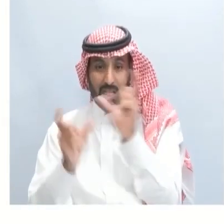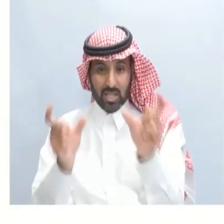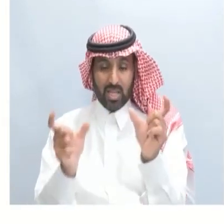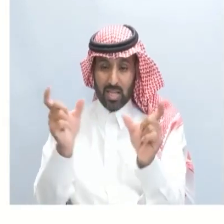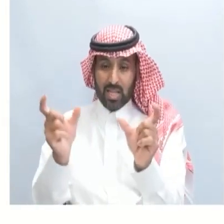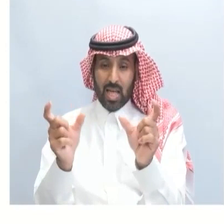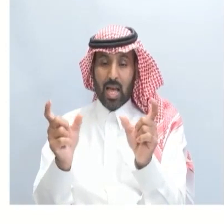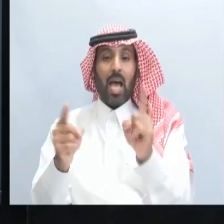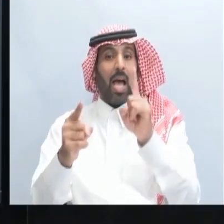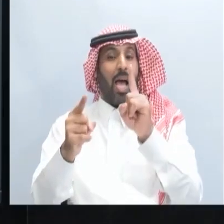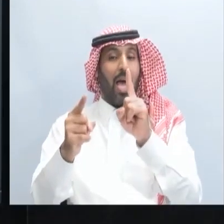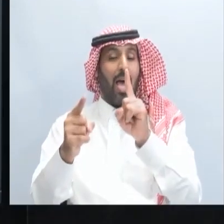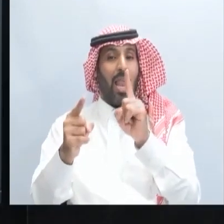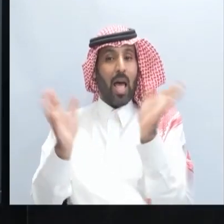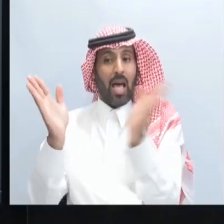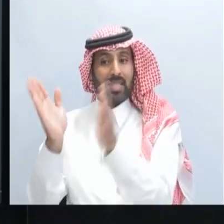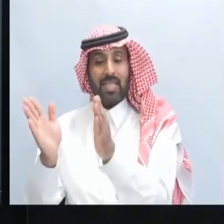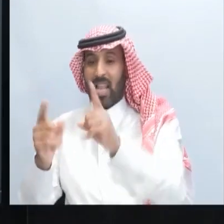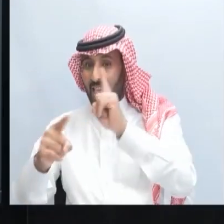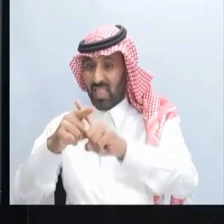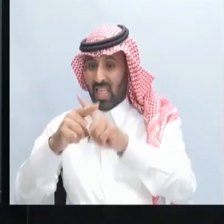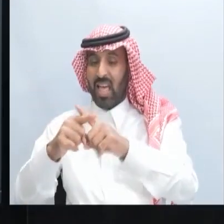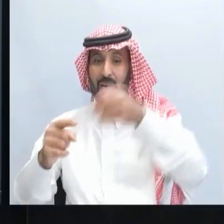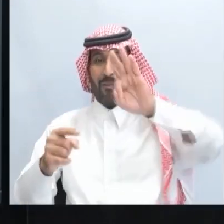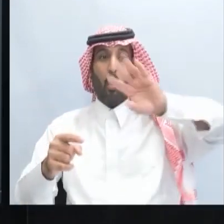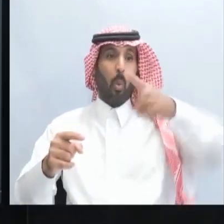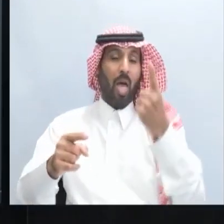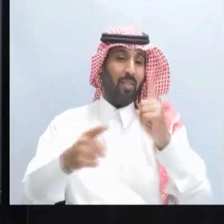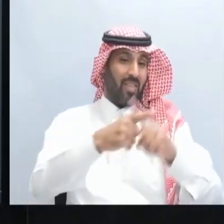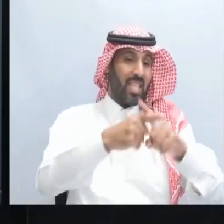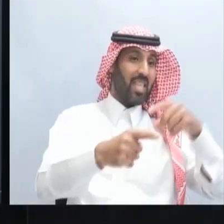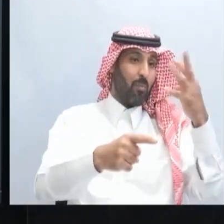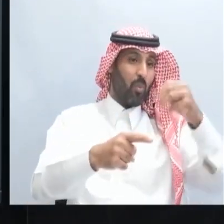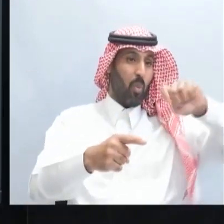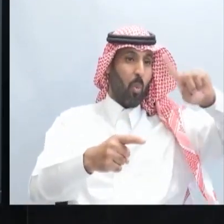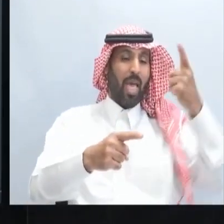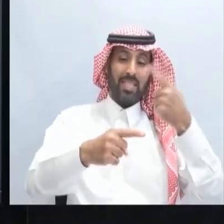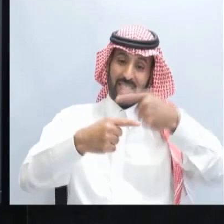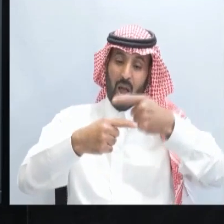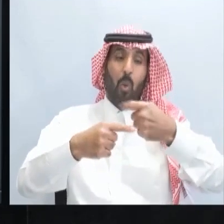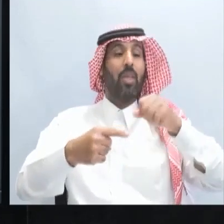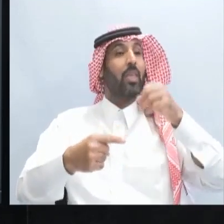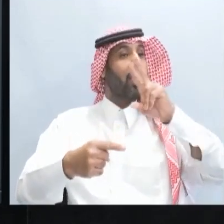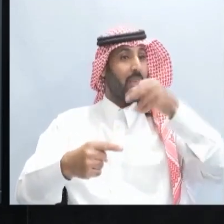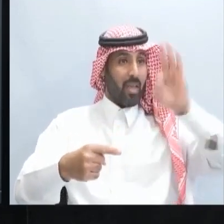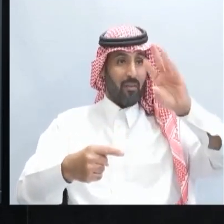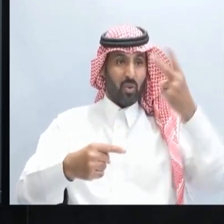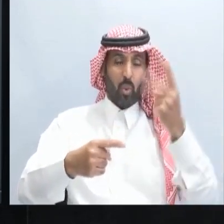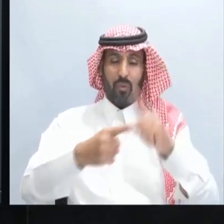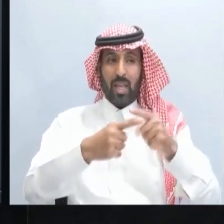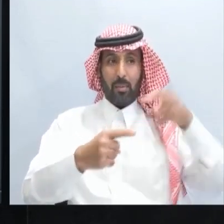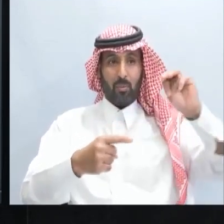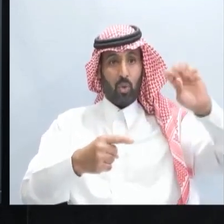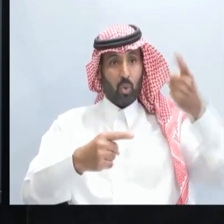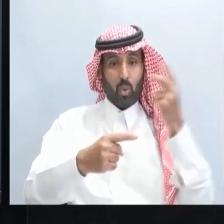تكون ماذا عندما تكون حاصل ضرب اف1 في ام 1 تساوي حاصل ضرب اف2 في ام 2 اذا استطيع الان ان